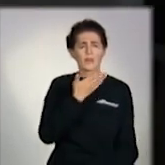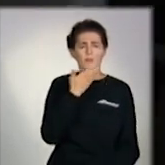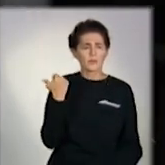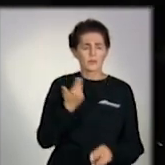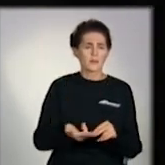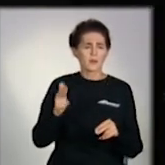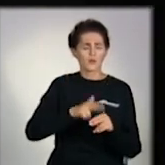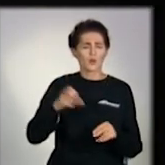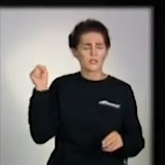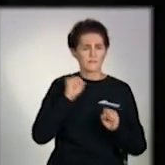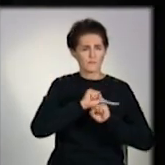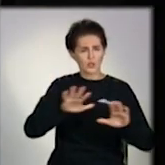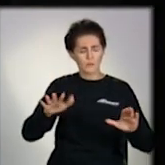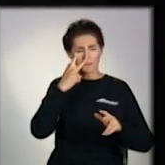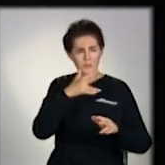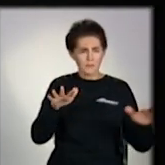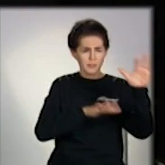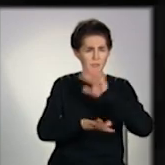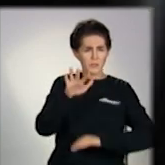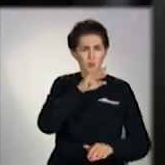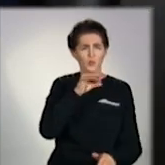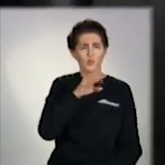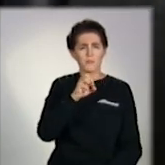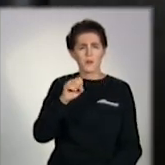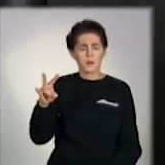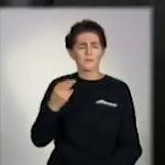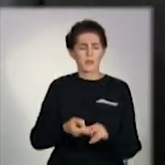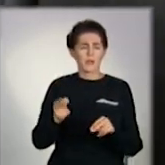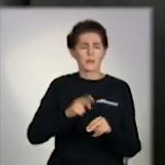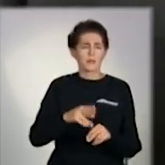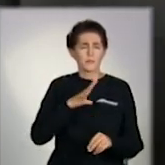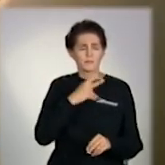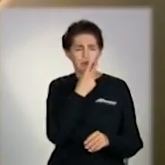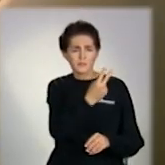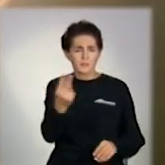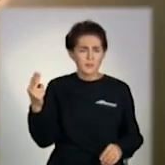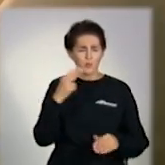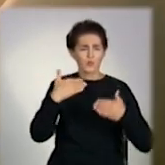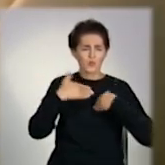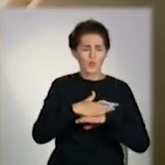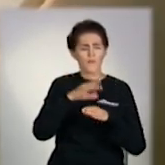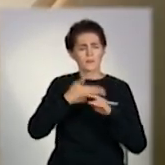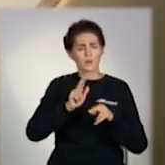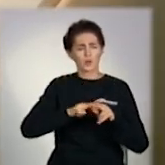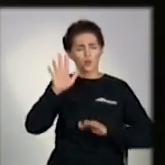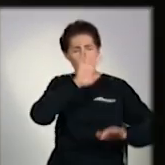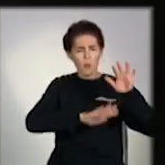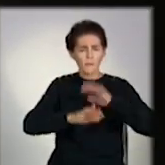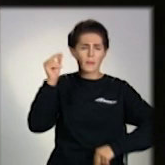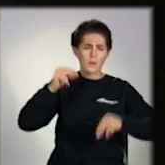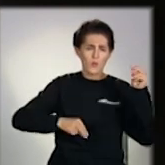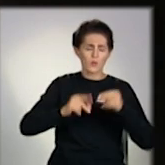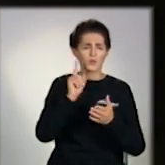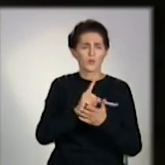Включать противотуманки в туман і смотри, щоб ззаді все горіло. Пан Василь перевіряє оптику. Їхати вночі в туман і дощ, тож треба бути